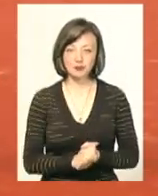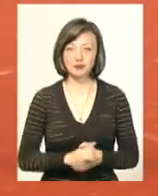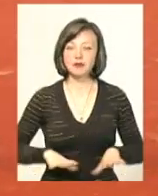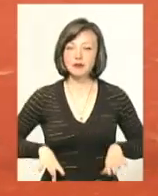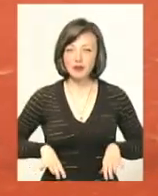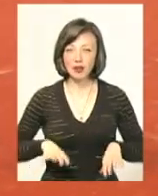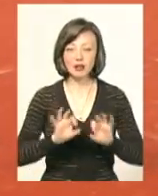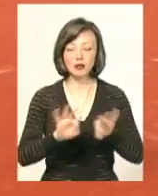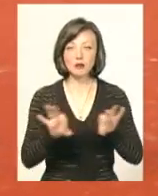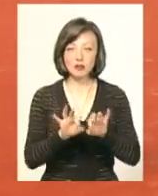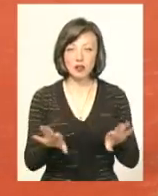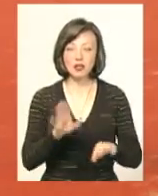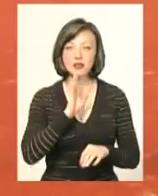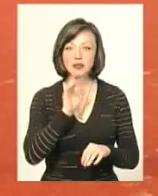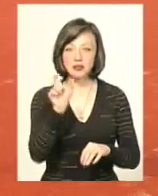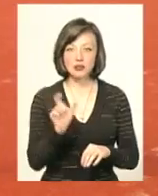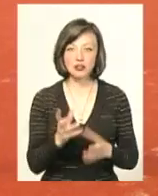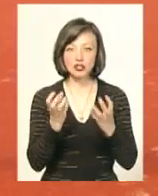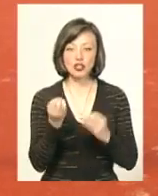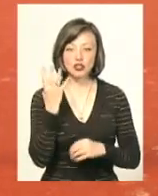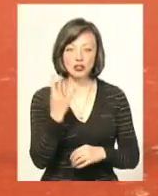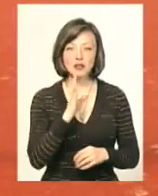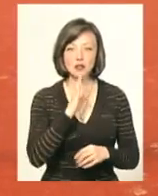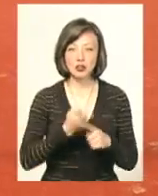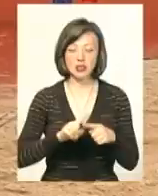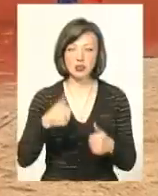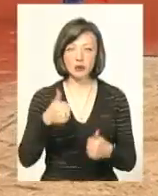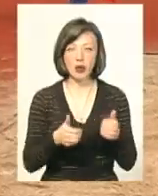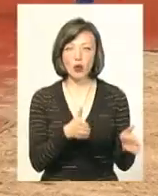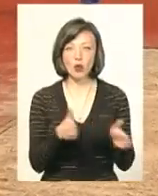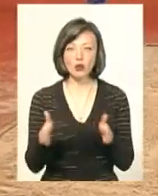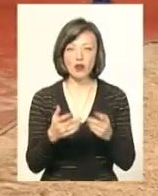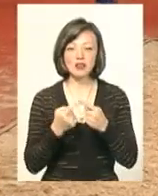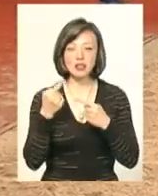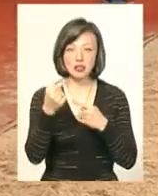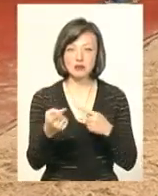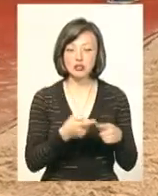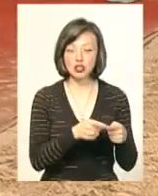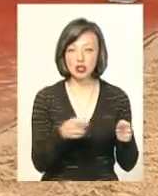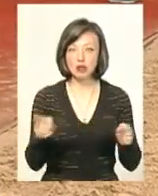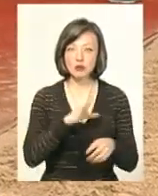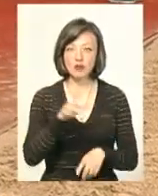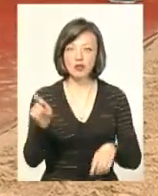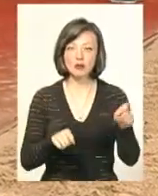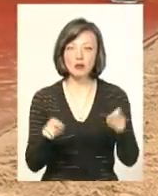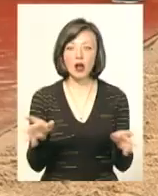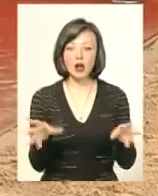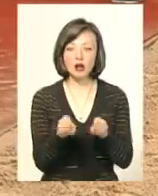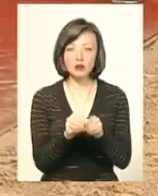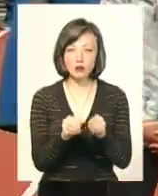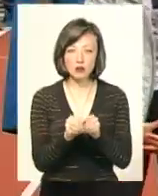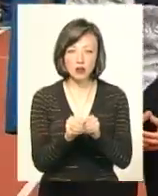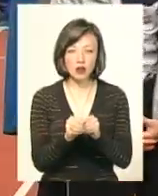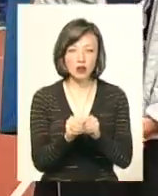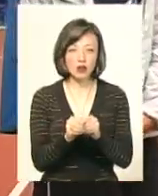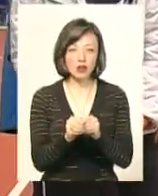Вадим Крушинський розповідає, Марину Безвершко та ще 4 дівчат до цих змагань готував дистанційно, бо в цей час був на зборах разом із рекордсменкою України